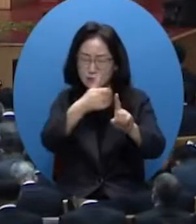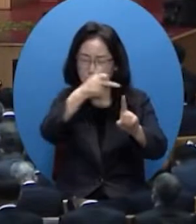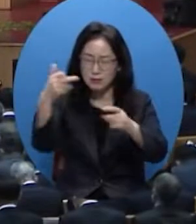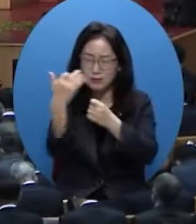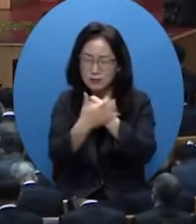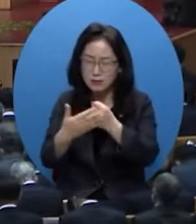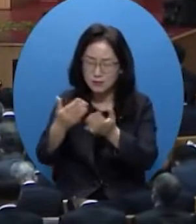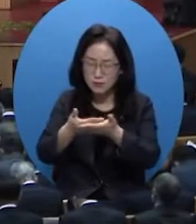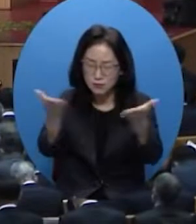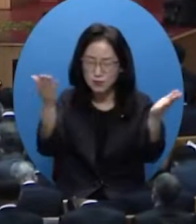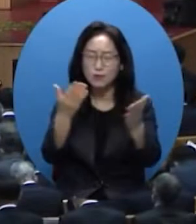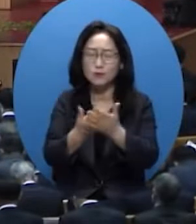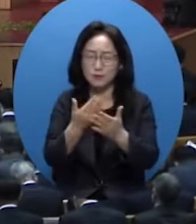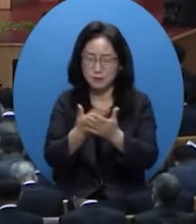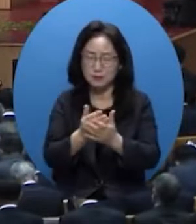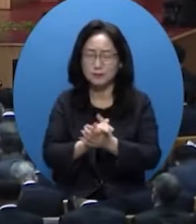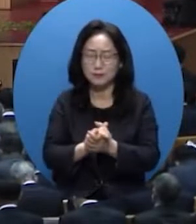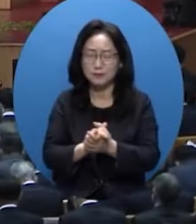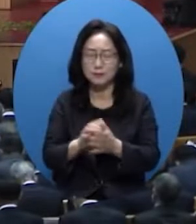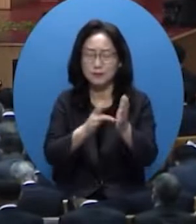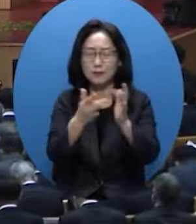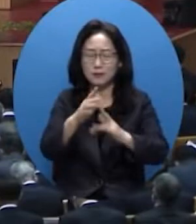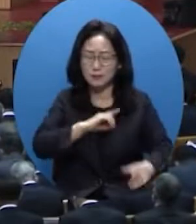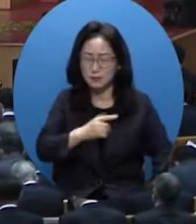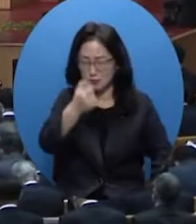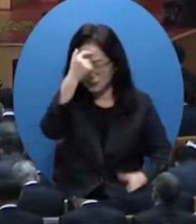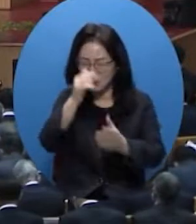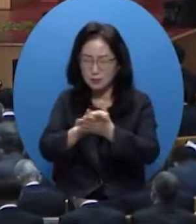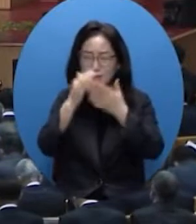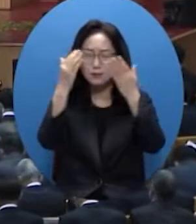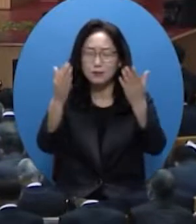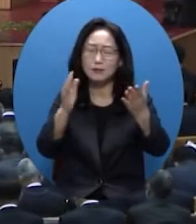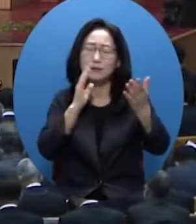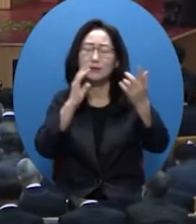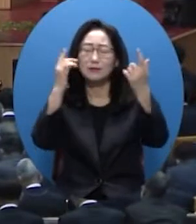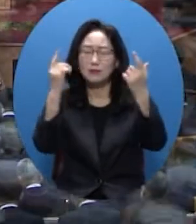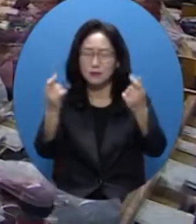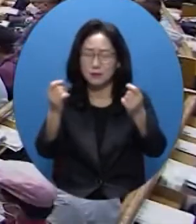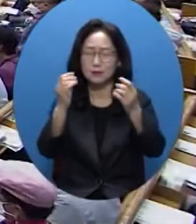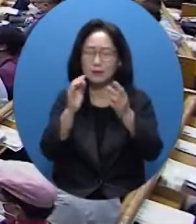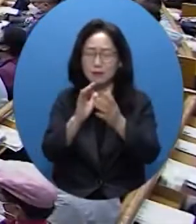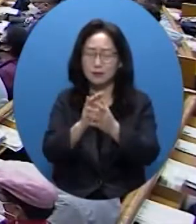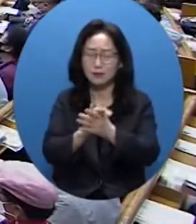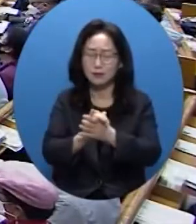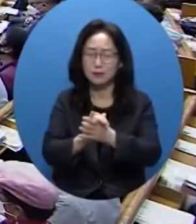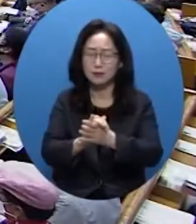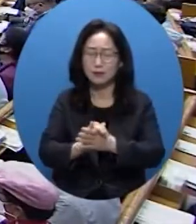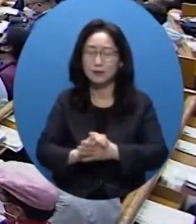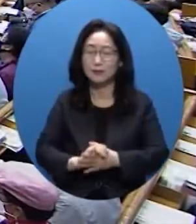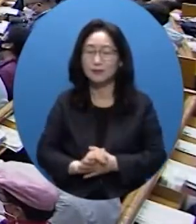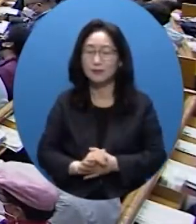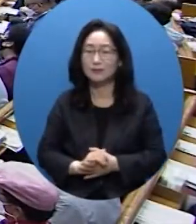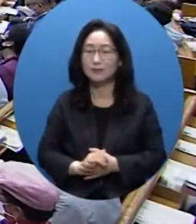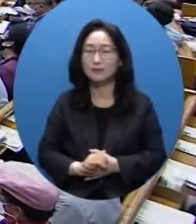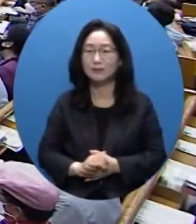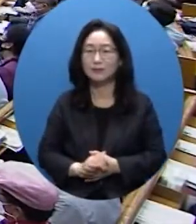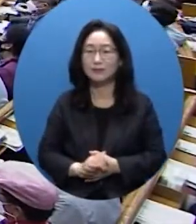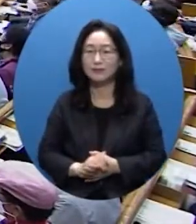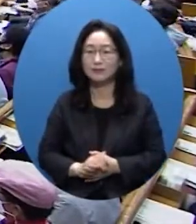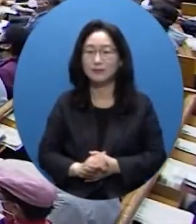함께 하여 주시옵소서 예수님의 이름으로 기도 온리 없나이다 아멘